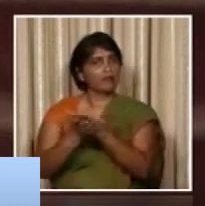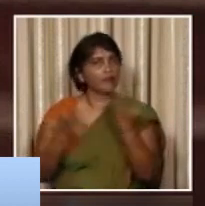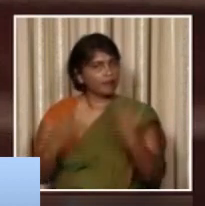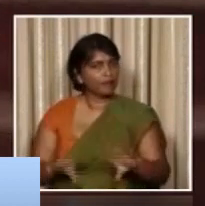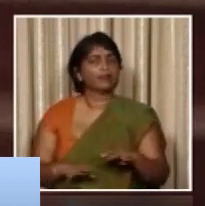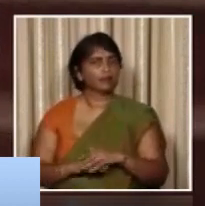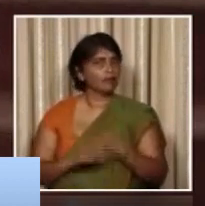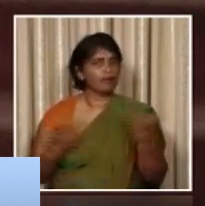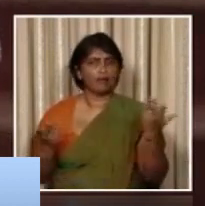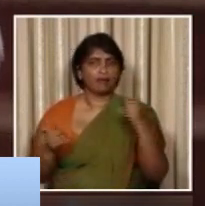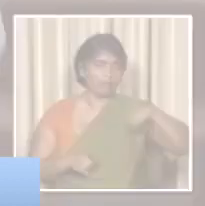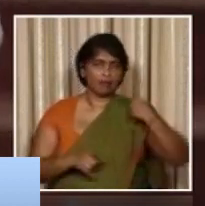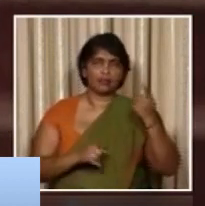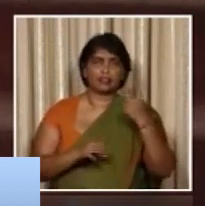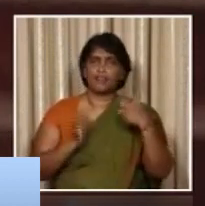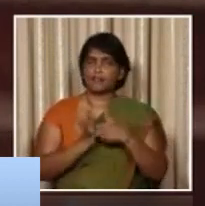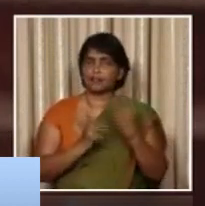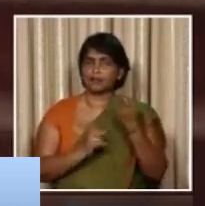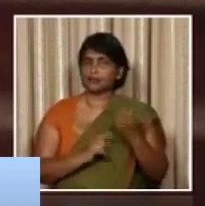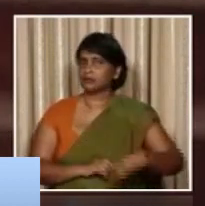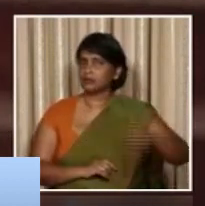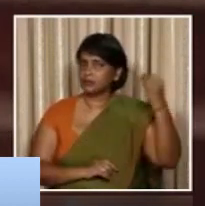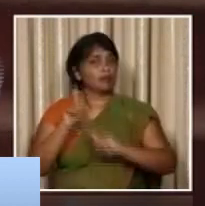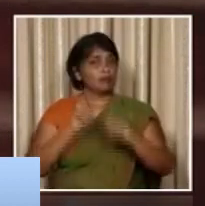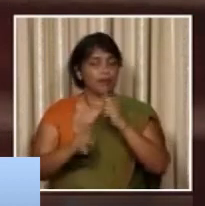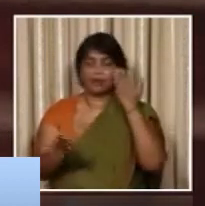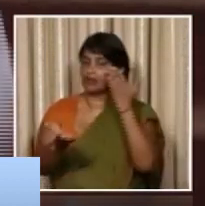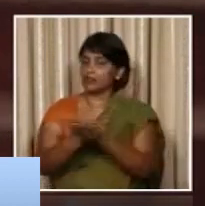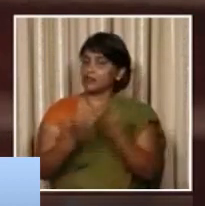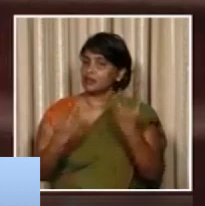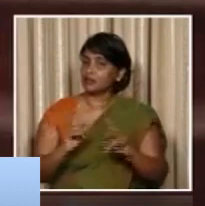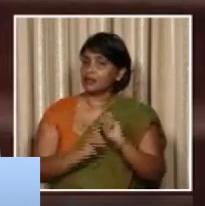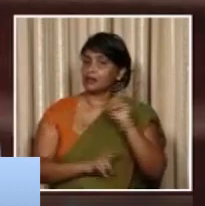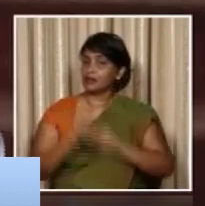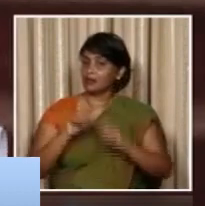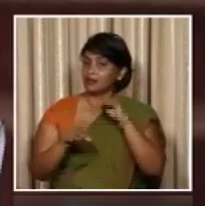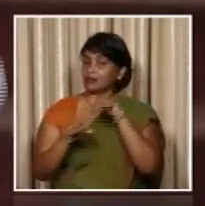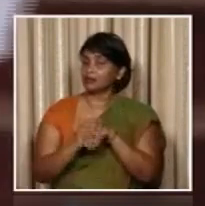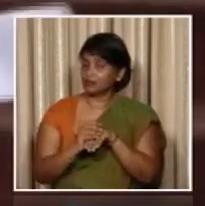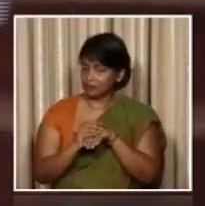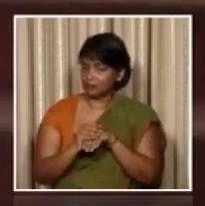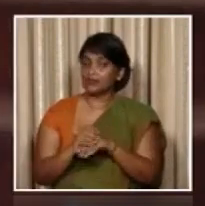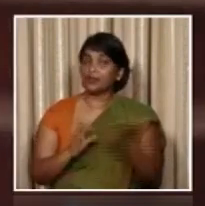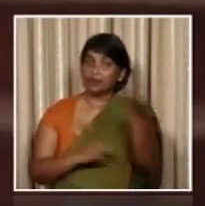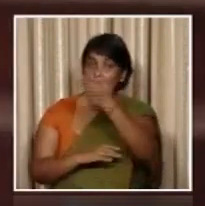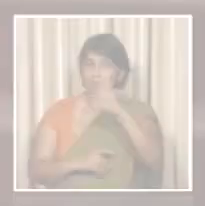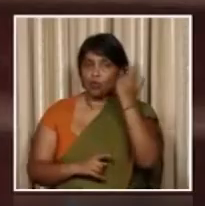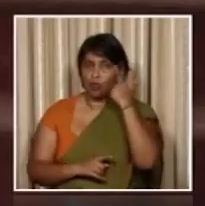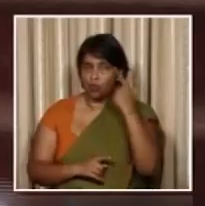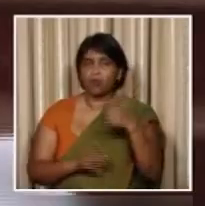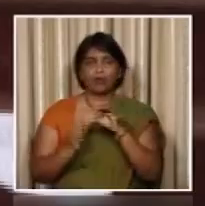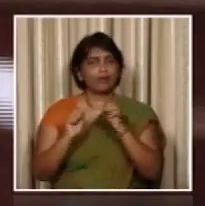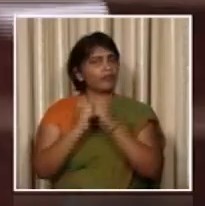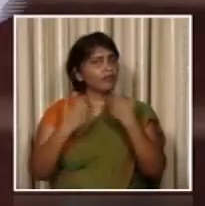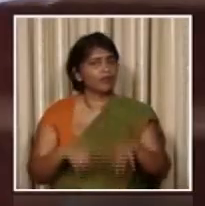නැතුව අන්තනෝමිතික ලෙස කැබිනට් තීන්දුවක් තුලින් වෙච්ච දෙයක් නෙමෙයි. පාර්ලිමේන්තුව ඇතුළත ඔබතුමාලත් දැනගෙන වෙච්ච දෙයක්. එහෙම